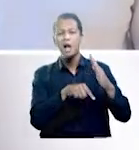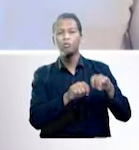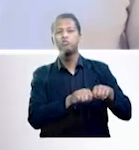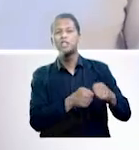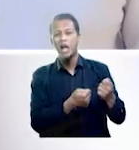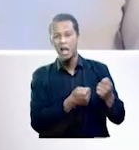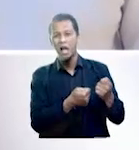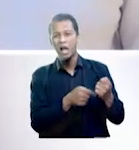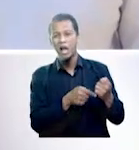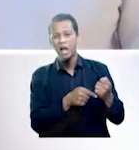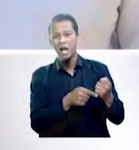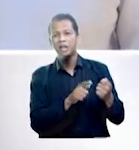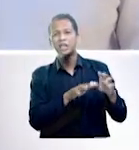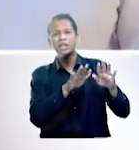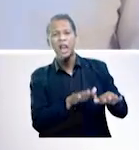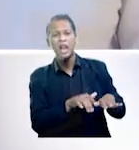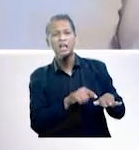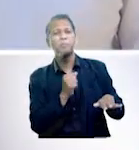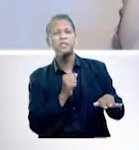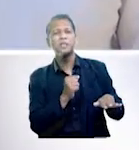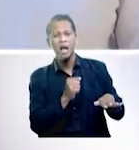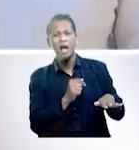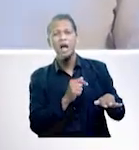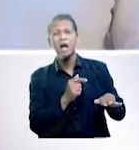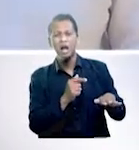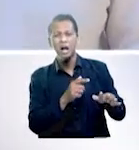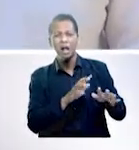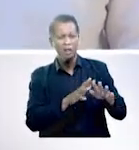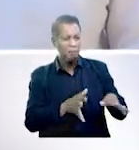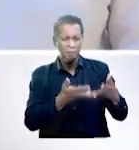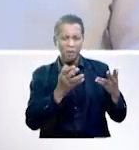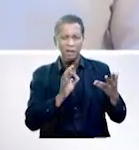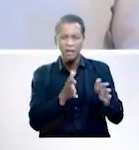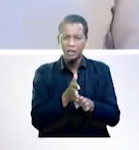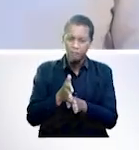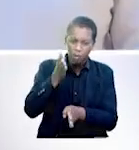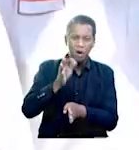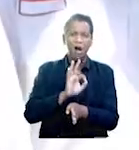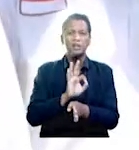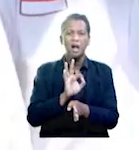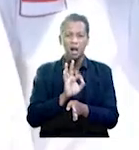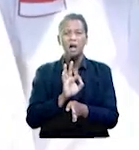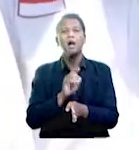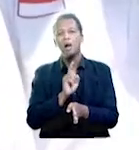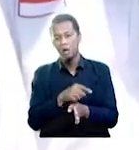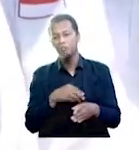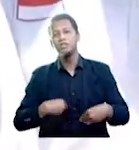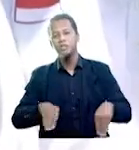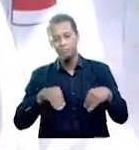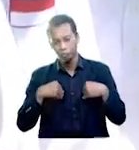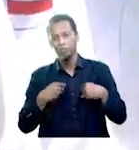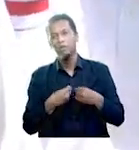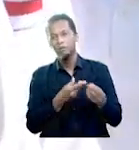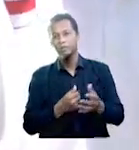sudah nggak sempurna lagi rumahnya, ada yang nggak ada atapnya, nggak ada temboknya, gitu. Jadi selimut itu tujuannya supaya minimal membantu